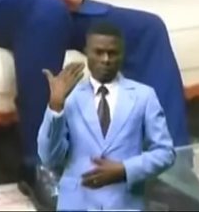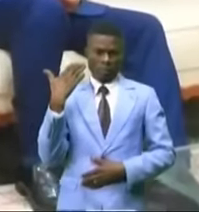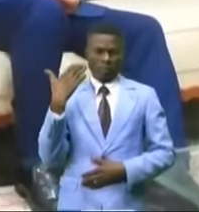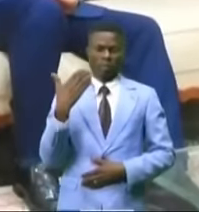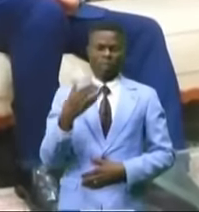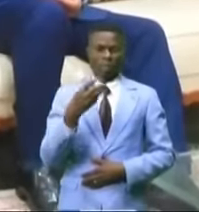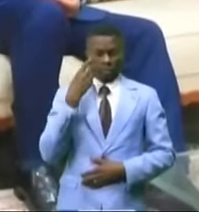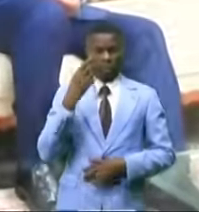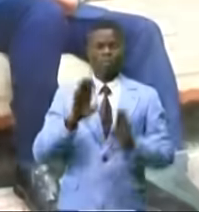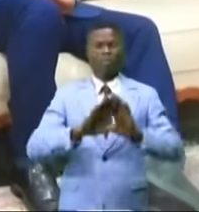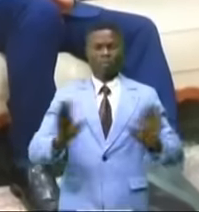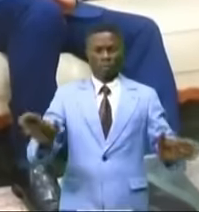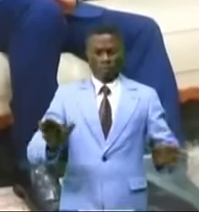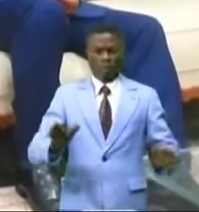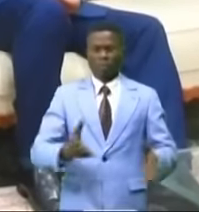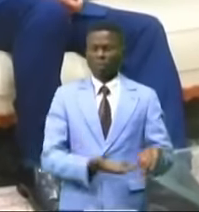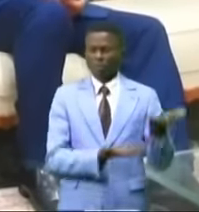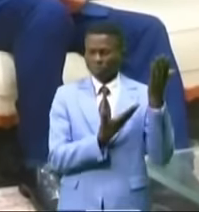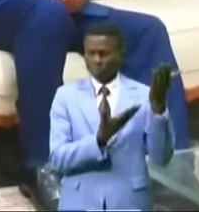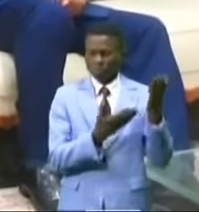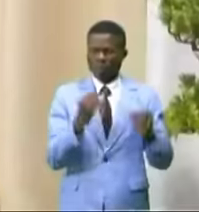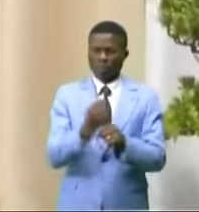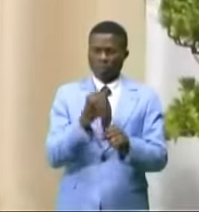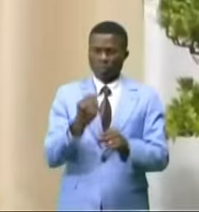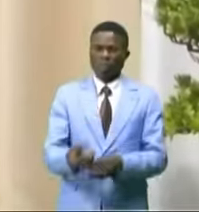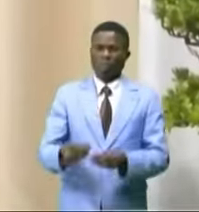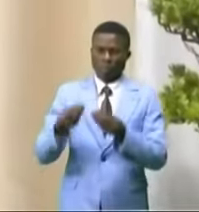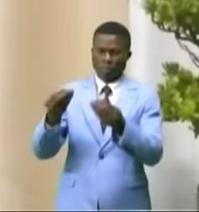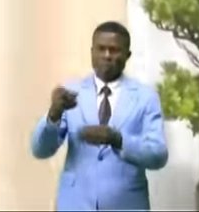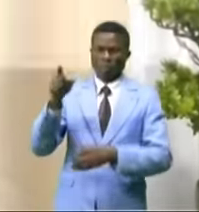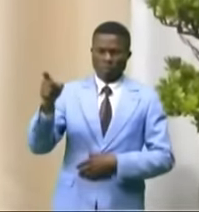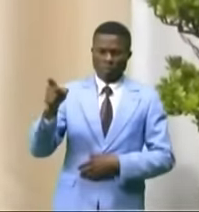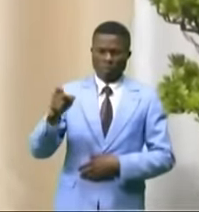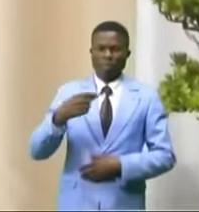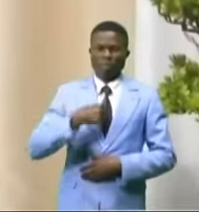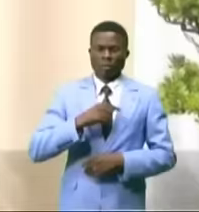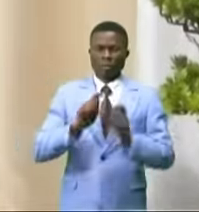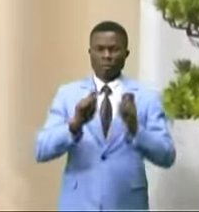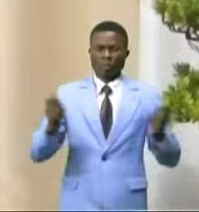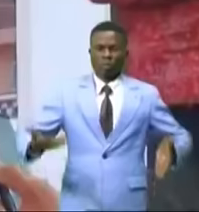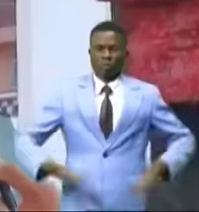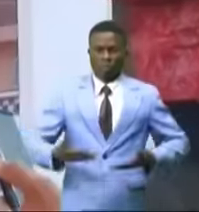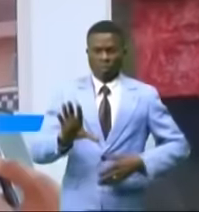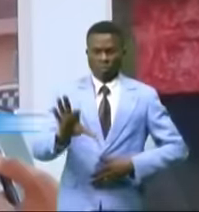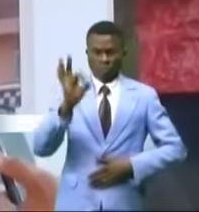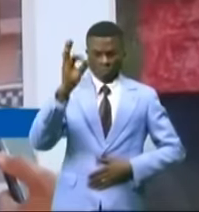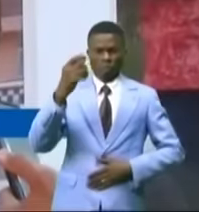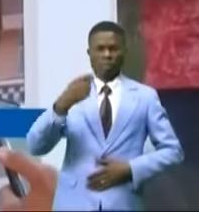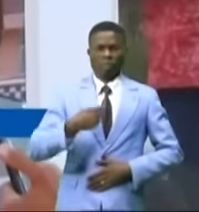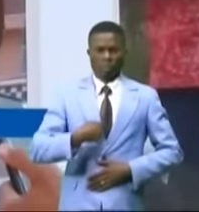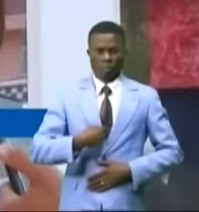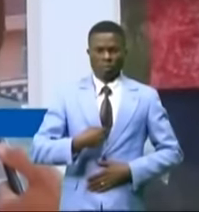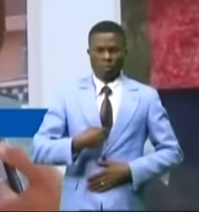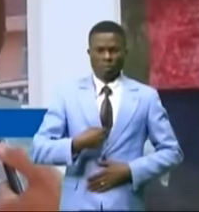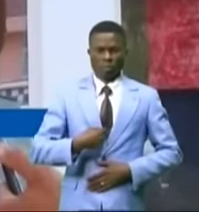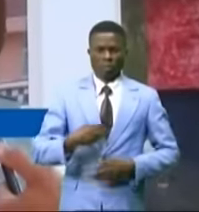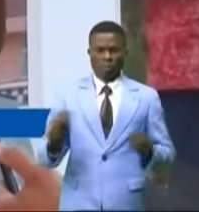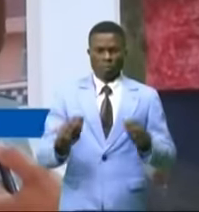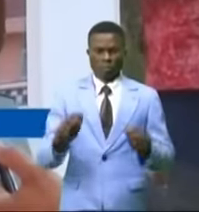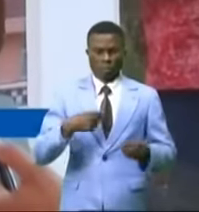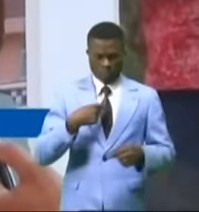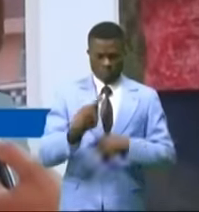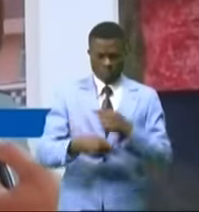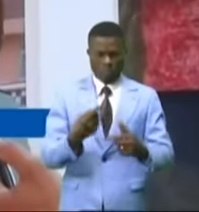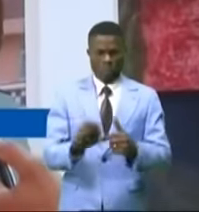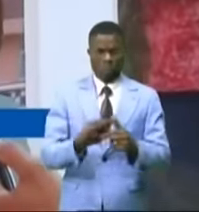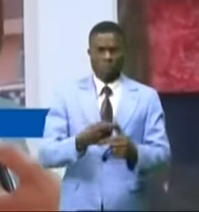parfaitement l'immensité de la tâche lui confiée. Je suis très content de la désignation. Et je commence d'abord